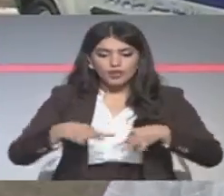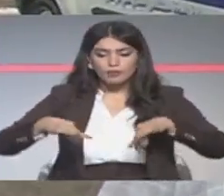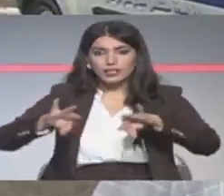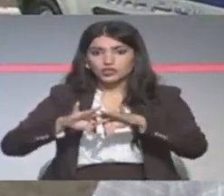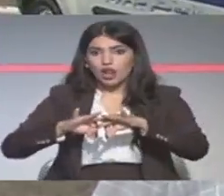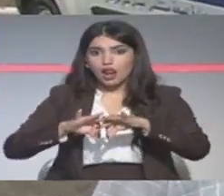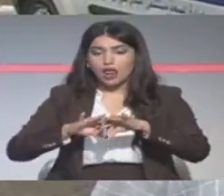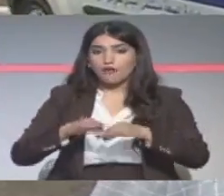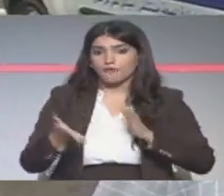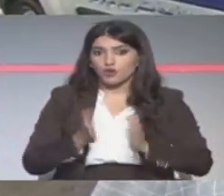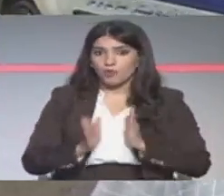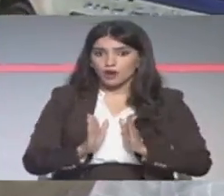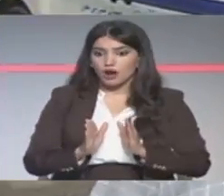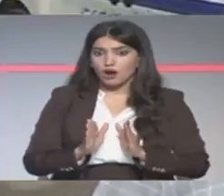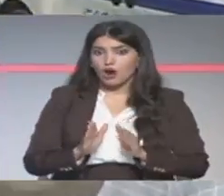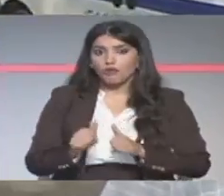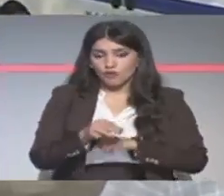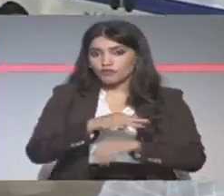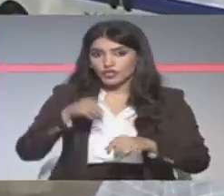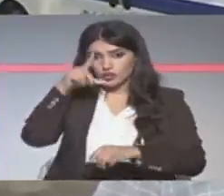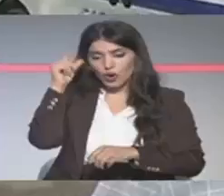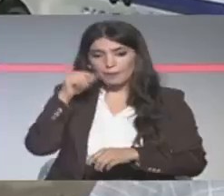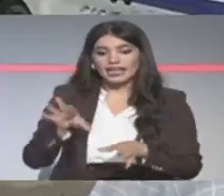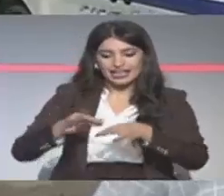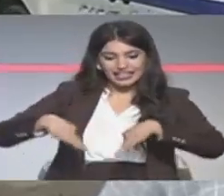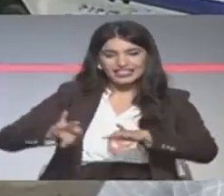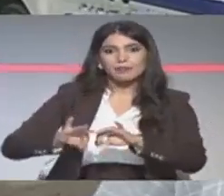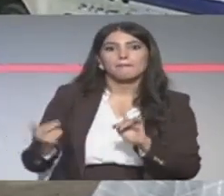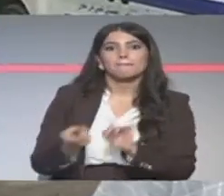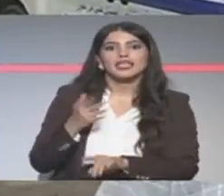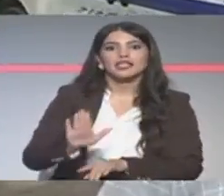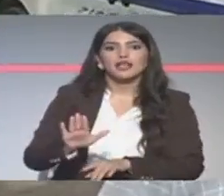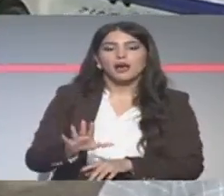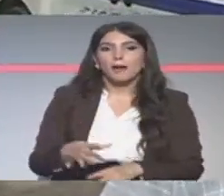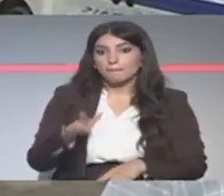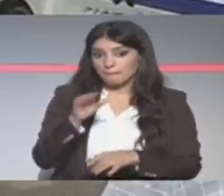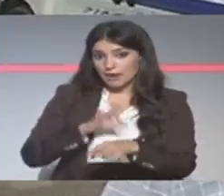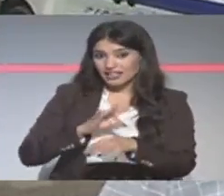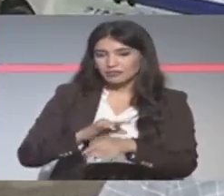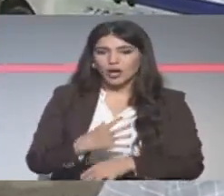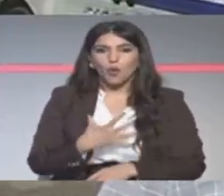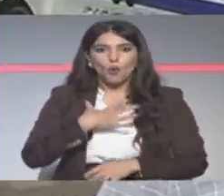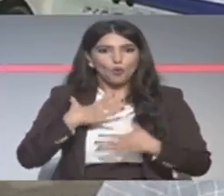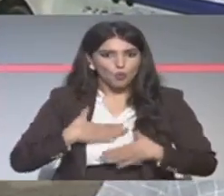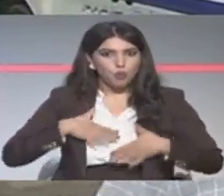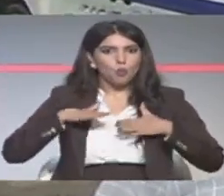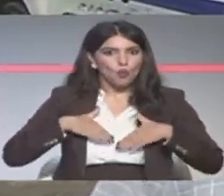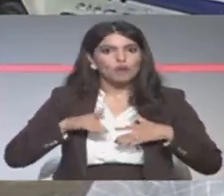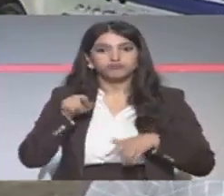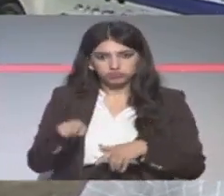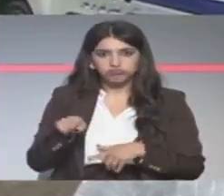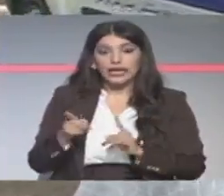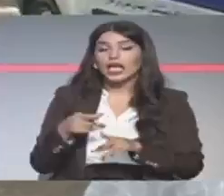الداخلية اجتهدنا على مستوى المستشفى وحددنا قسم أمراض الرئة حاليا، كذلك على مستوى بعض الأقسام